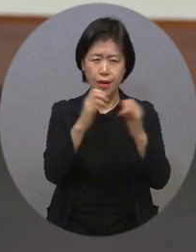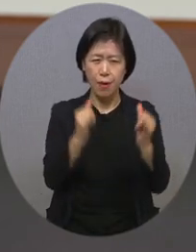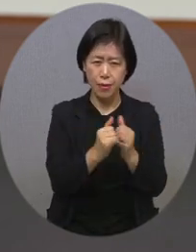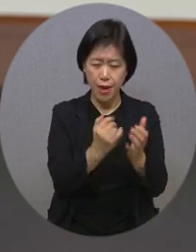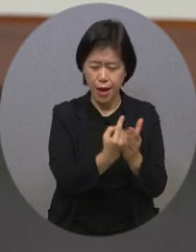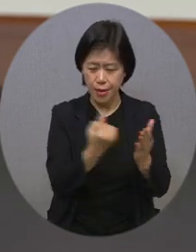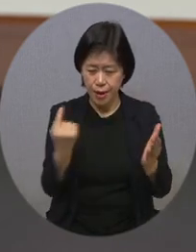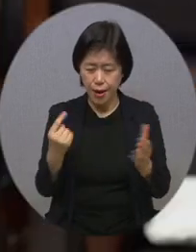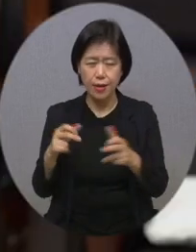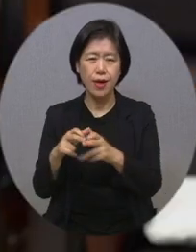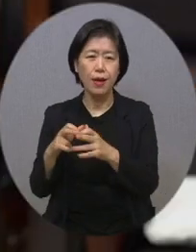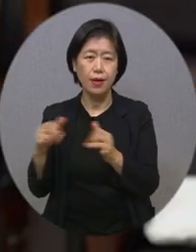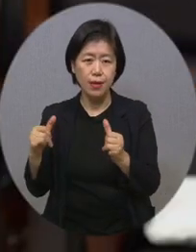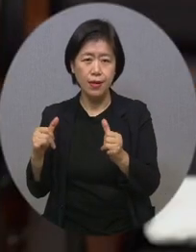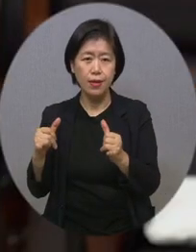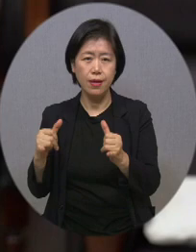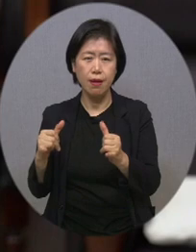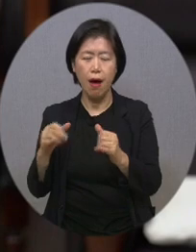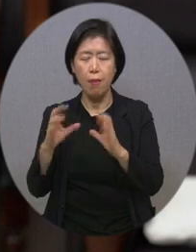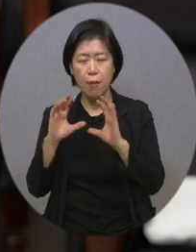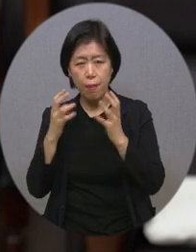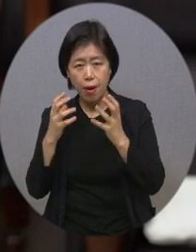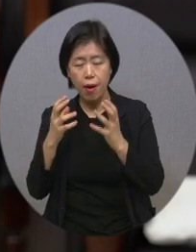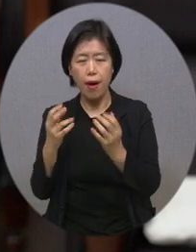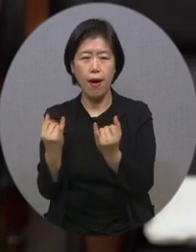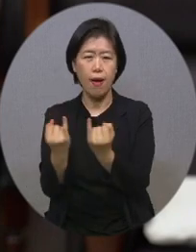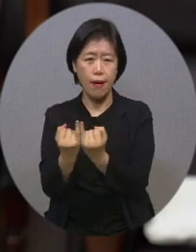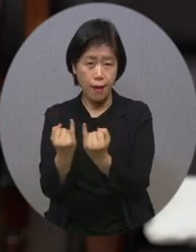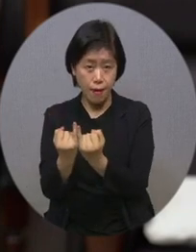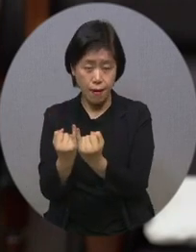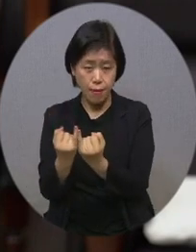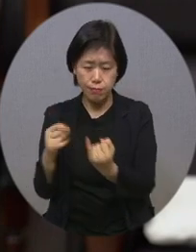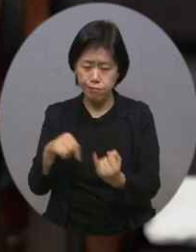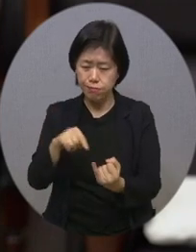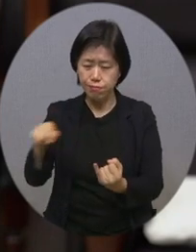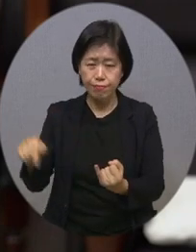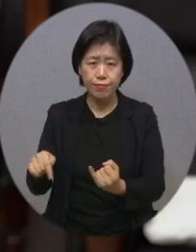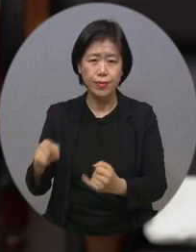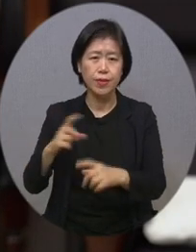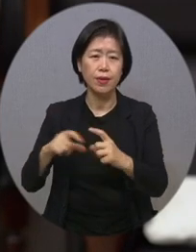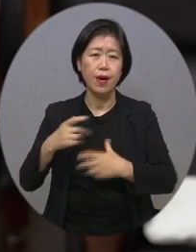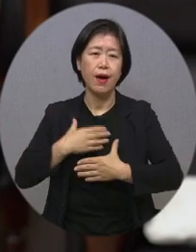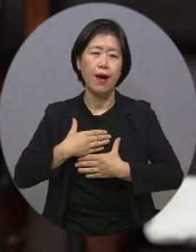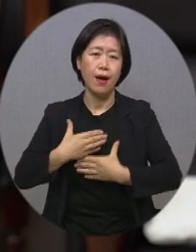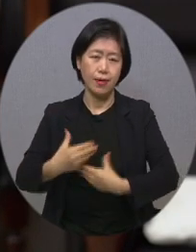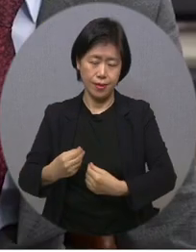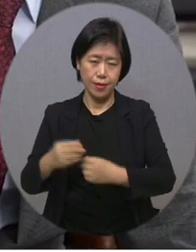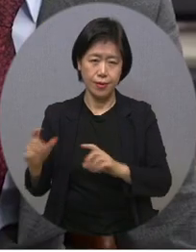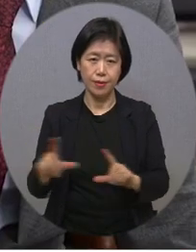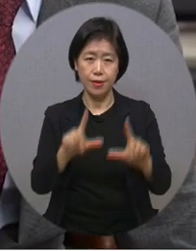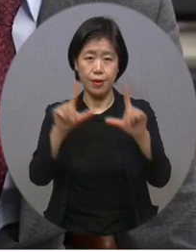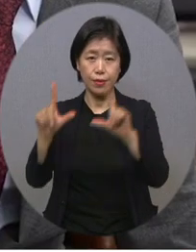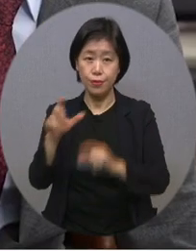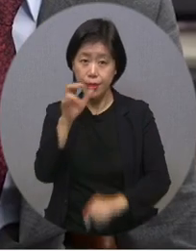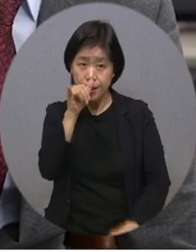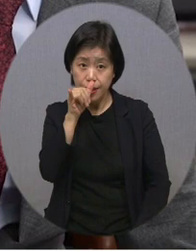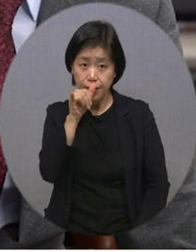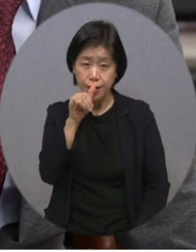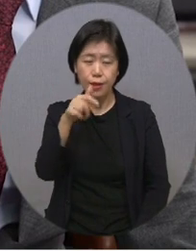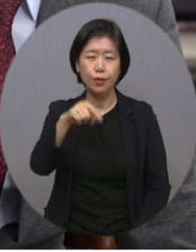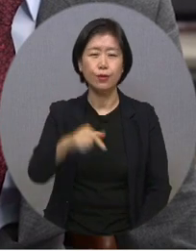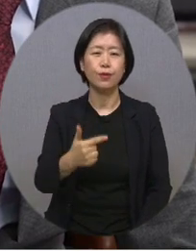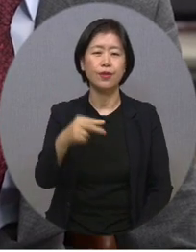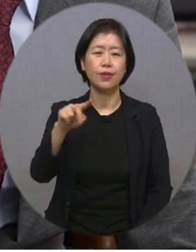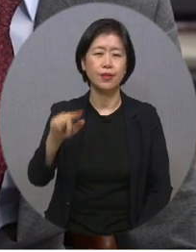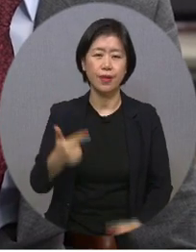어린이나 여성들이 그래도 좀 안전하고 편안하게 살수 있는 우리 군산을 만들겠다는